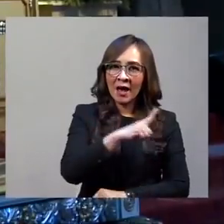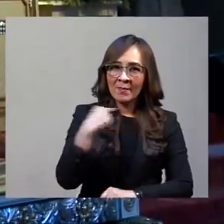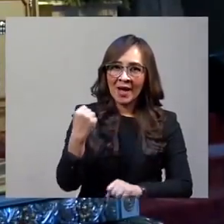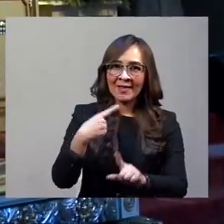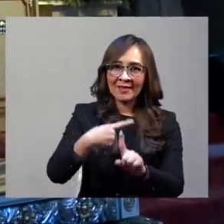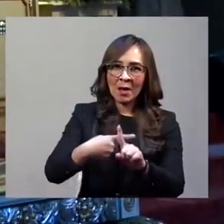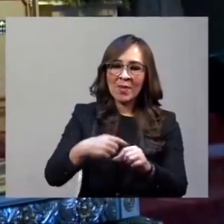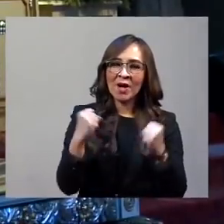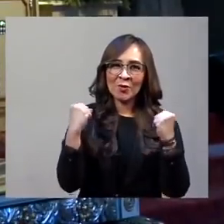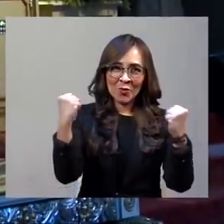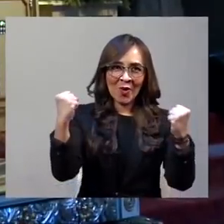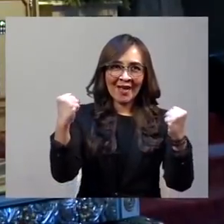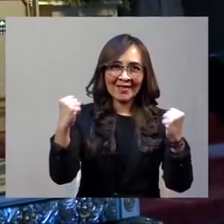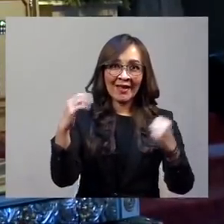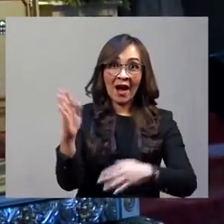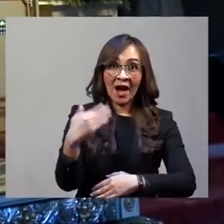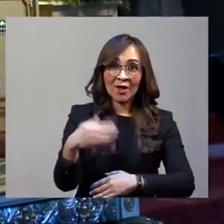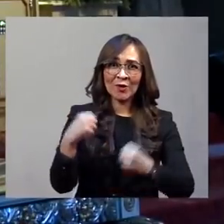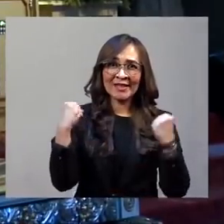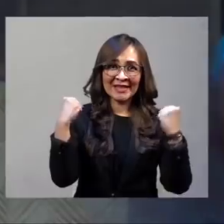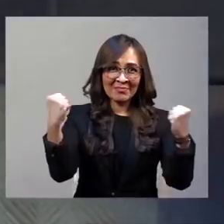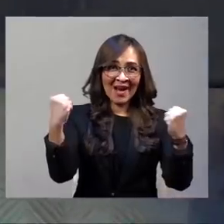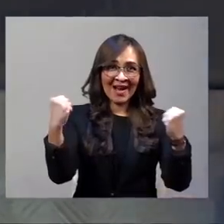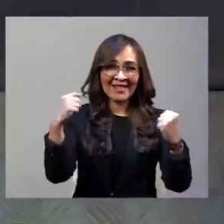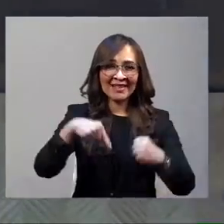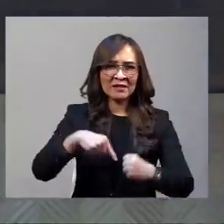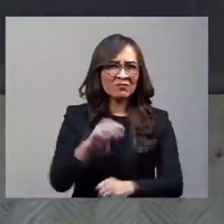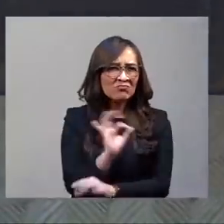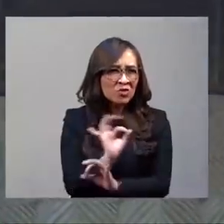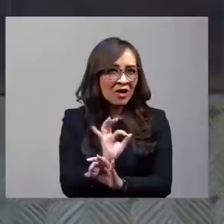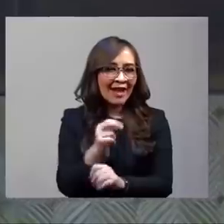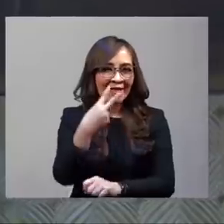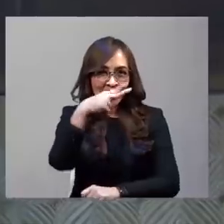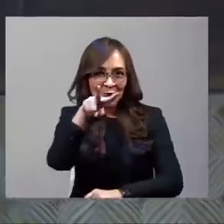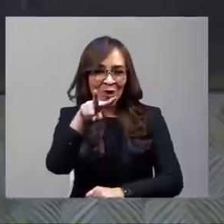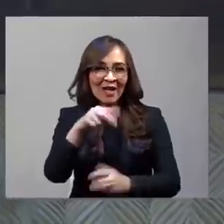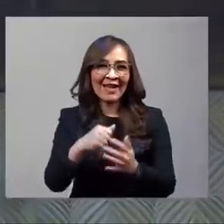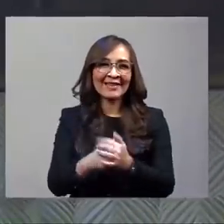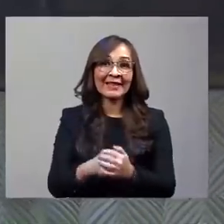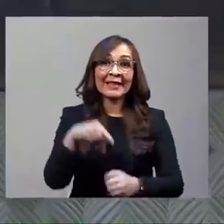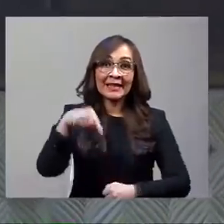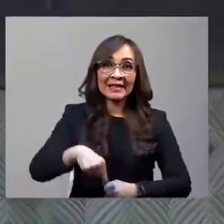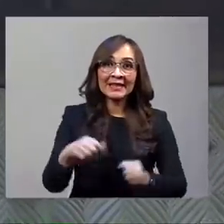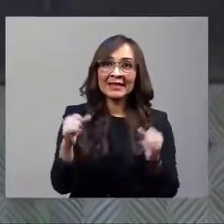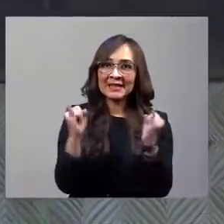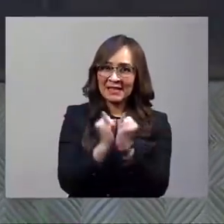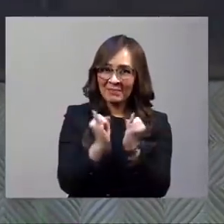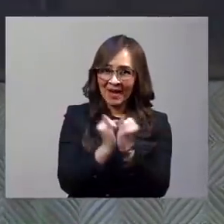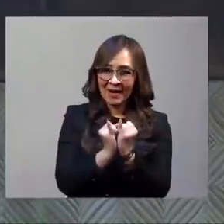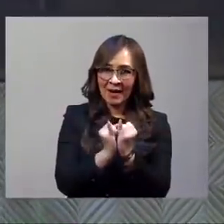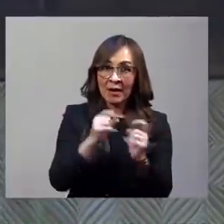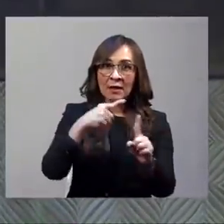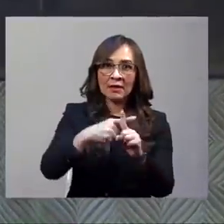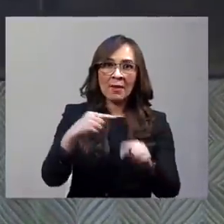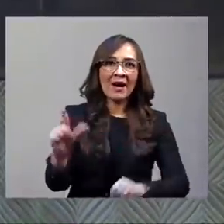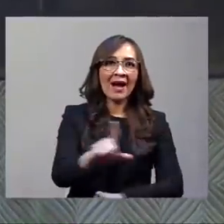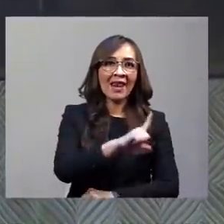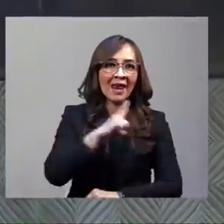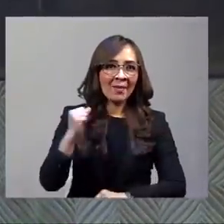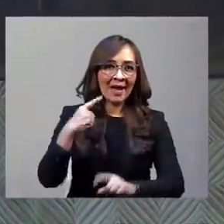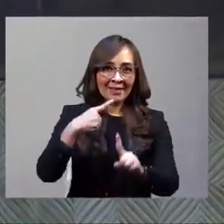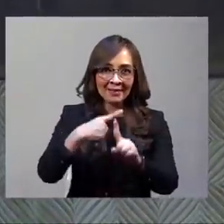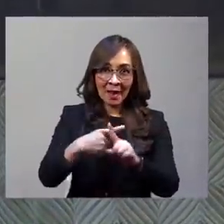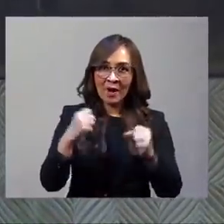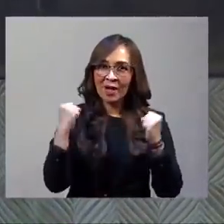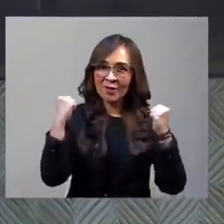Ayo, semangat ya kan. Ini kan bukan tontonan, ini kan ibadah. Ayo sama-sama bilang, makin lama makin kuat. Sekali